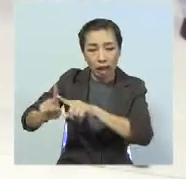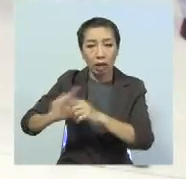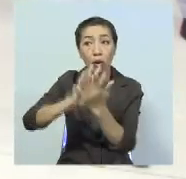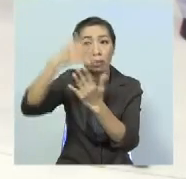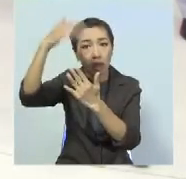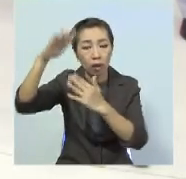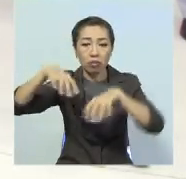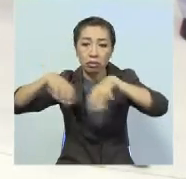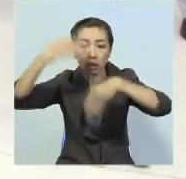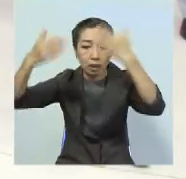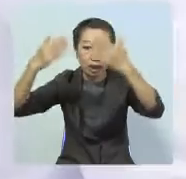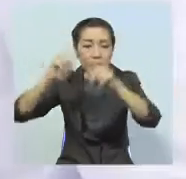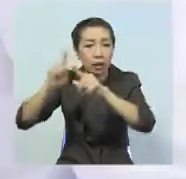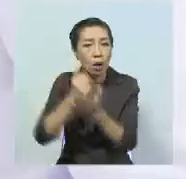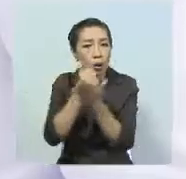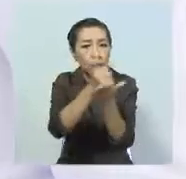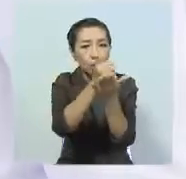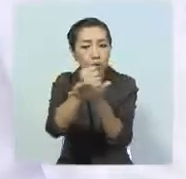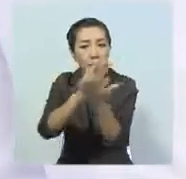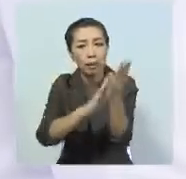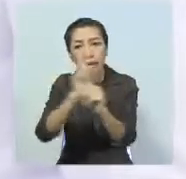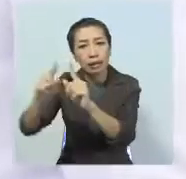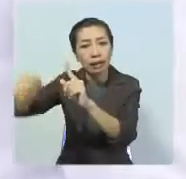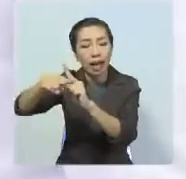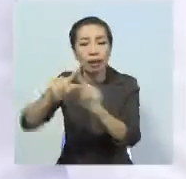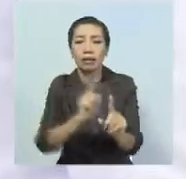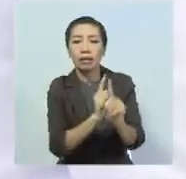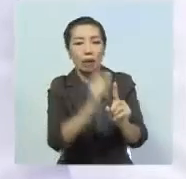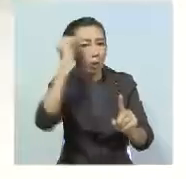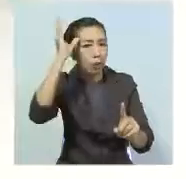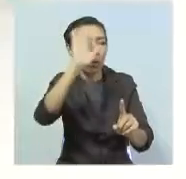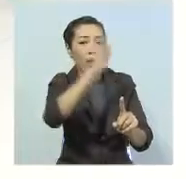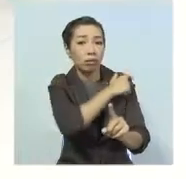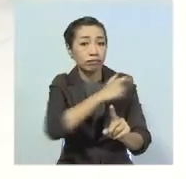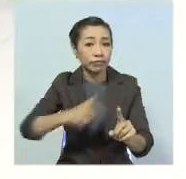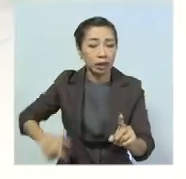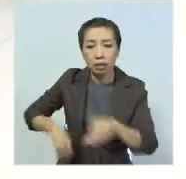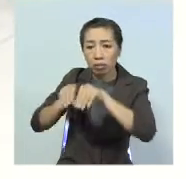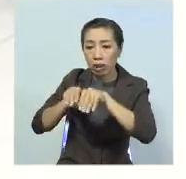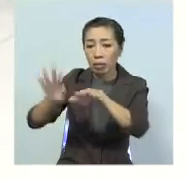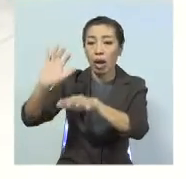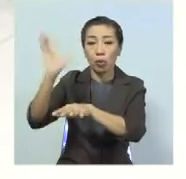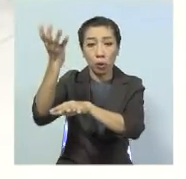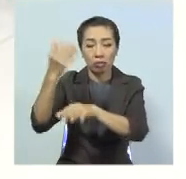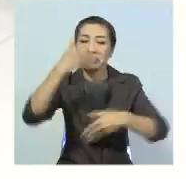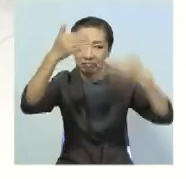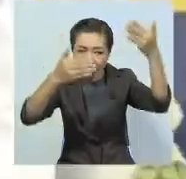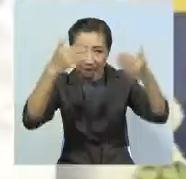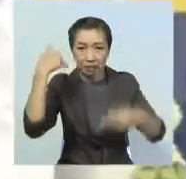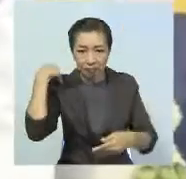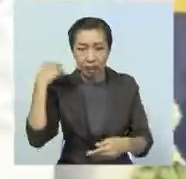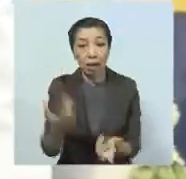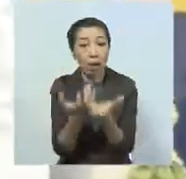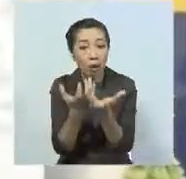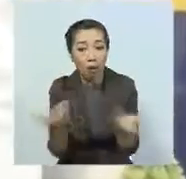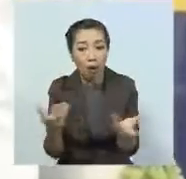งความก้าวหน้าในการดำเนินงานการช่วยเหลือภัยแล้งตามศาสตร์พระราชาที่เผยแพร่ไปยังต่างประเทศอีกทั้งยังมีการจ